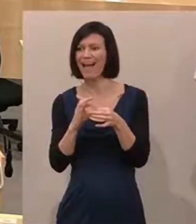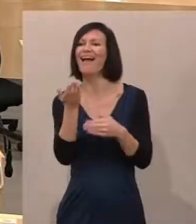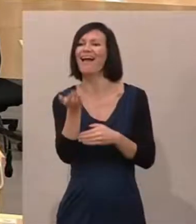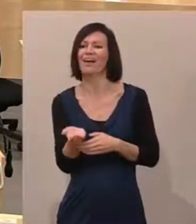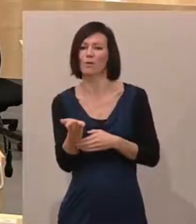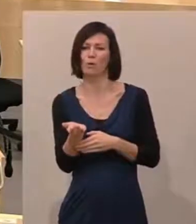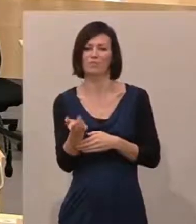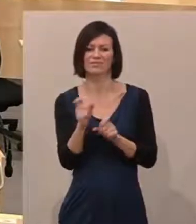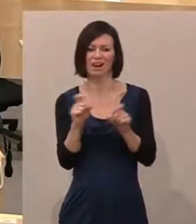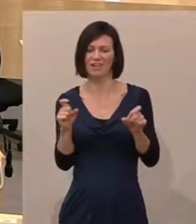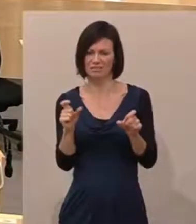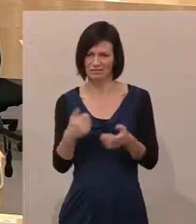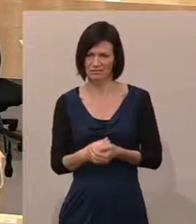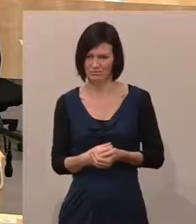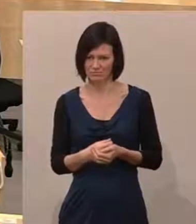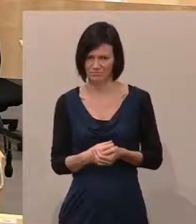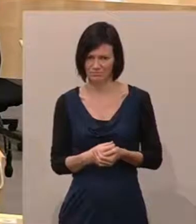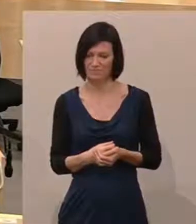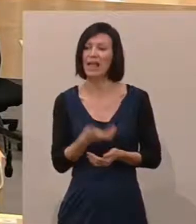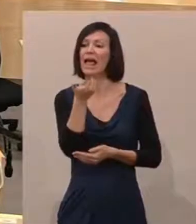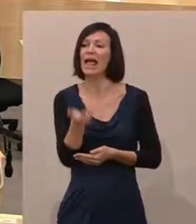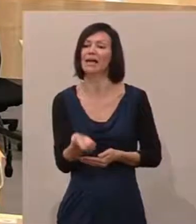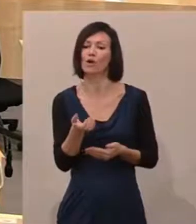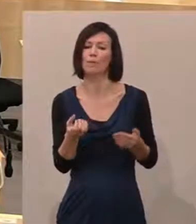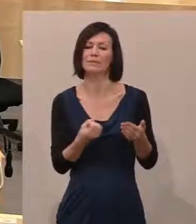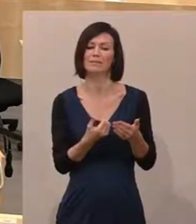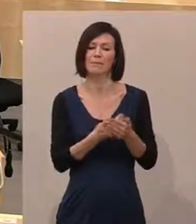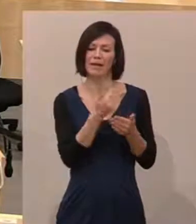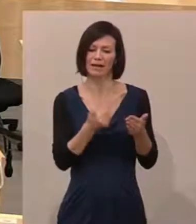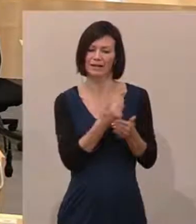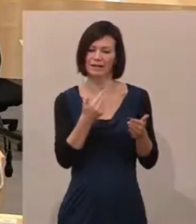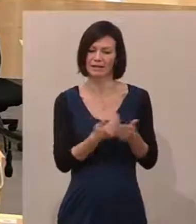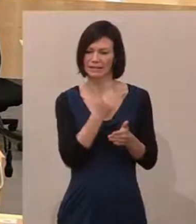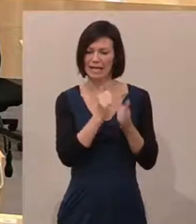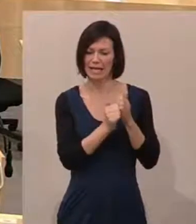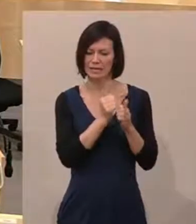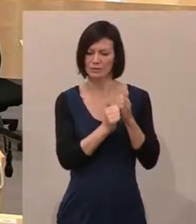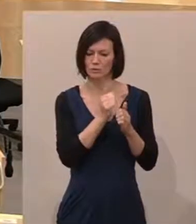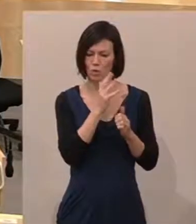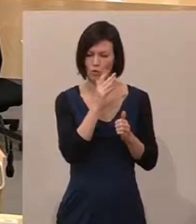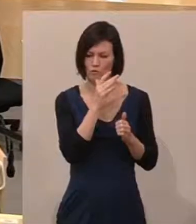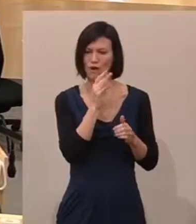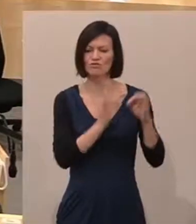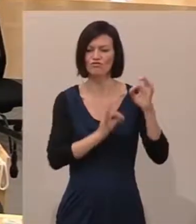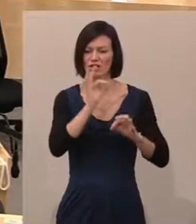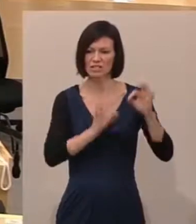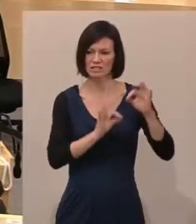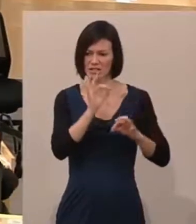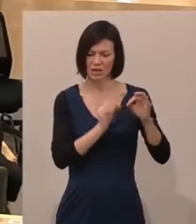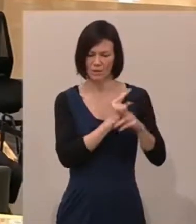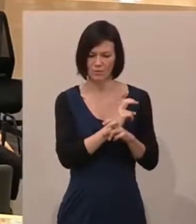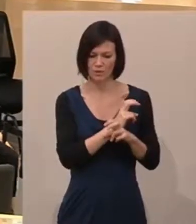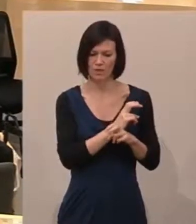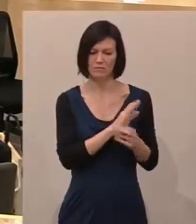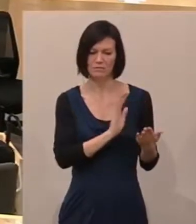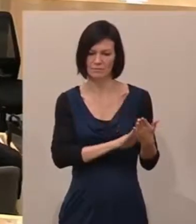Einkommensklassen. Dazu ziehe ich den Einkommensbericht des Rechnungshofes und der Statistik Austria heran. Und da zeigt sich, dass sich